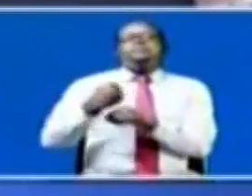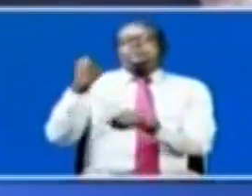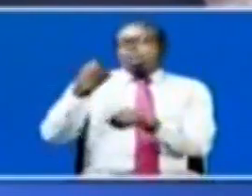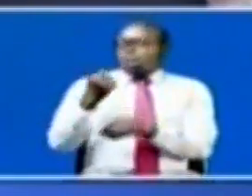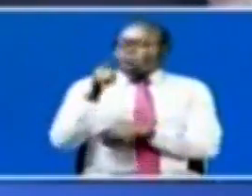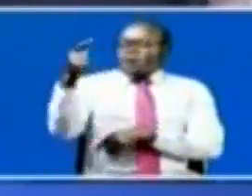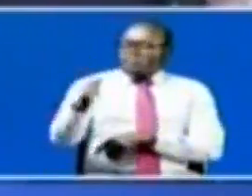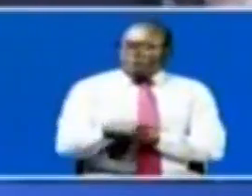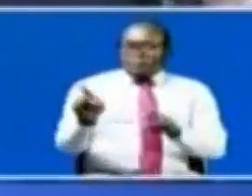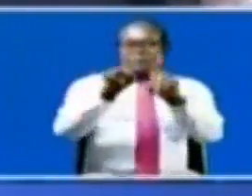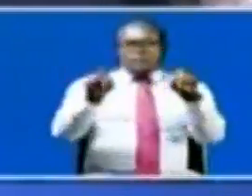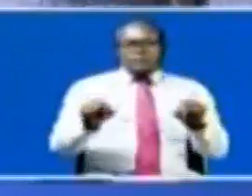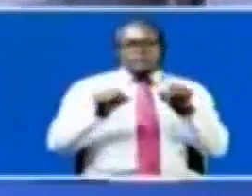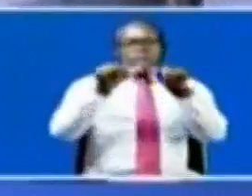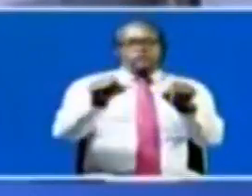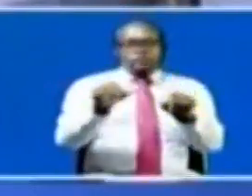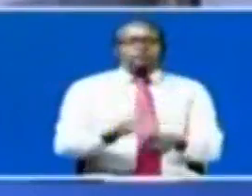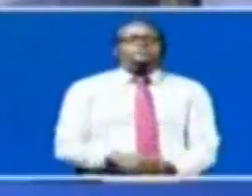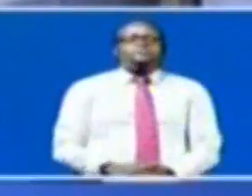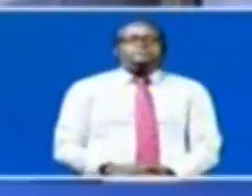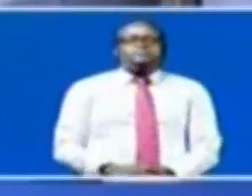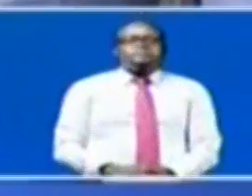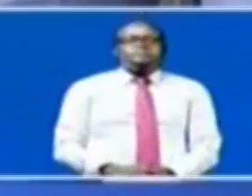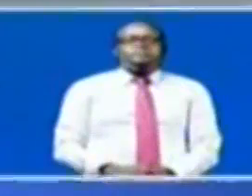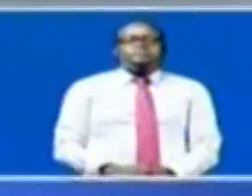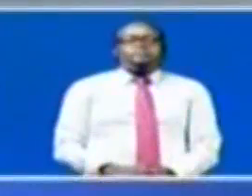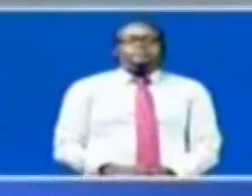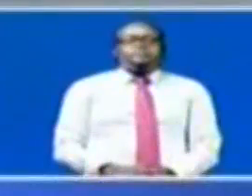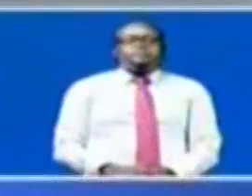mwezi mmoja. Frank Otieno, KTN News.